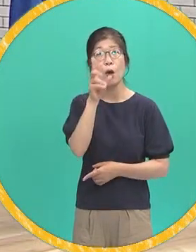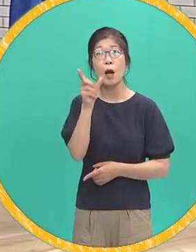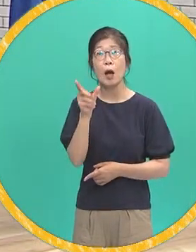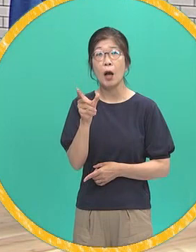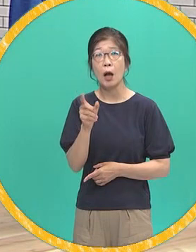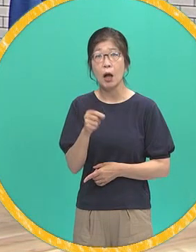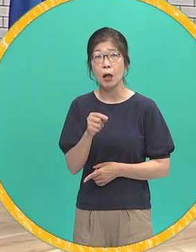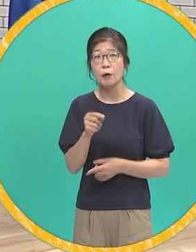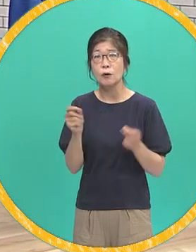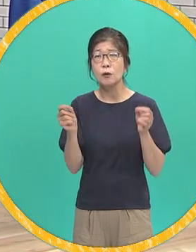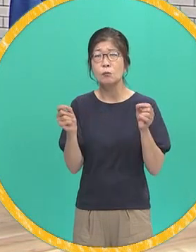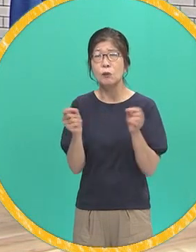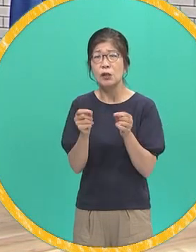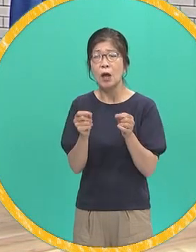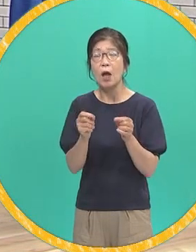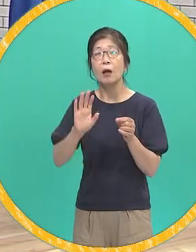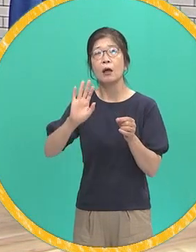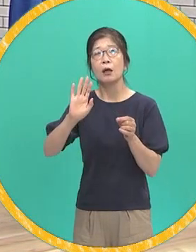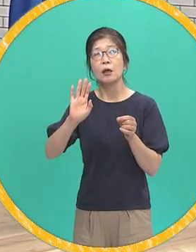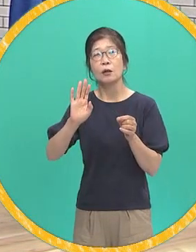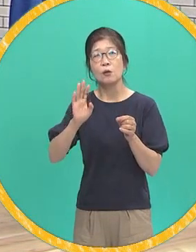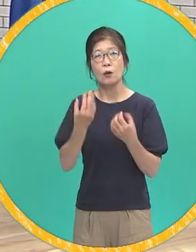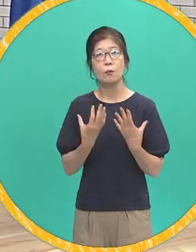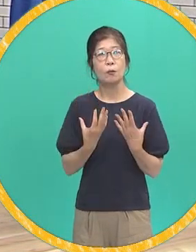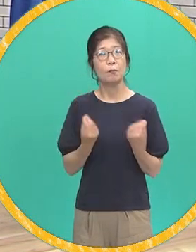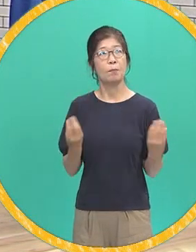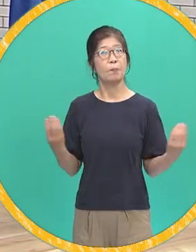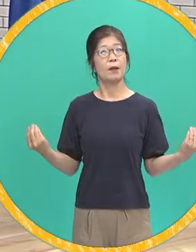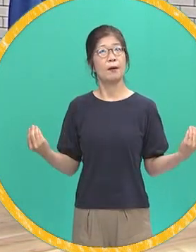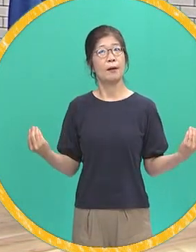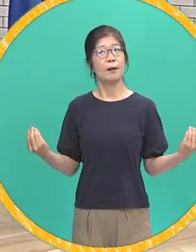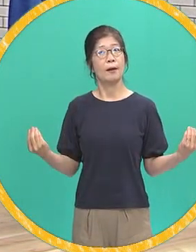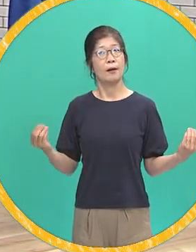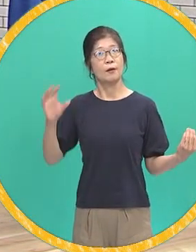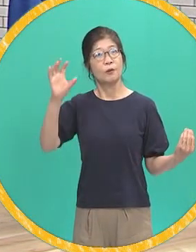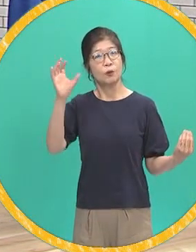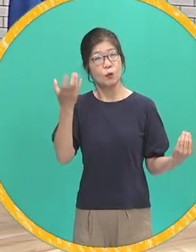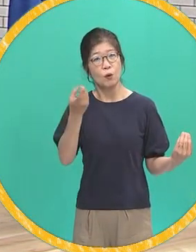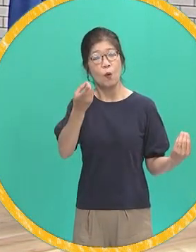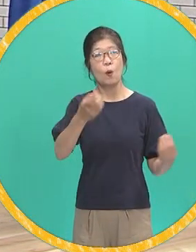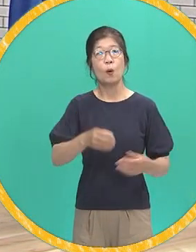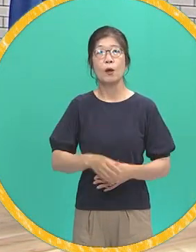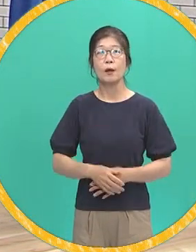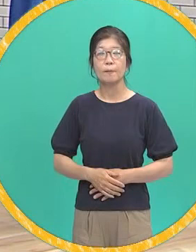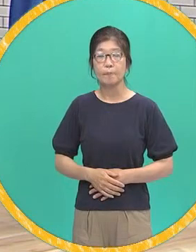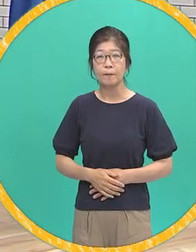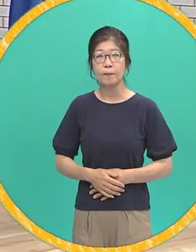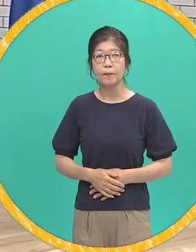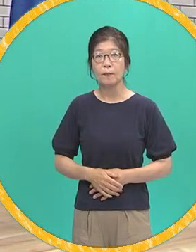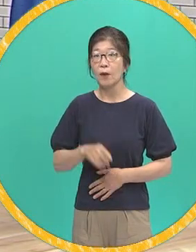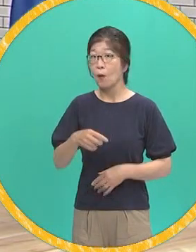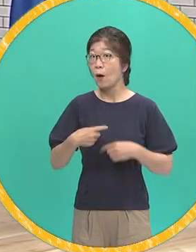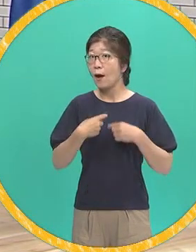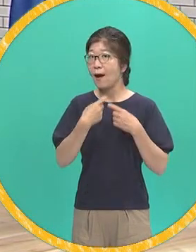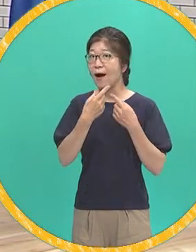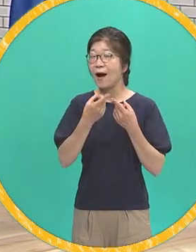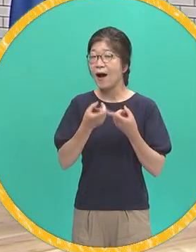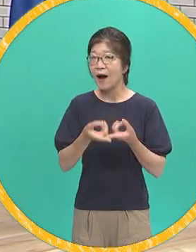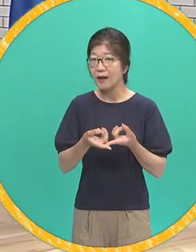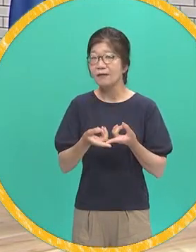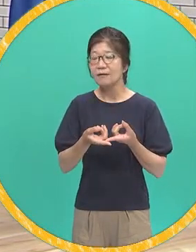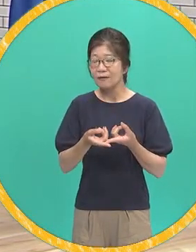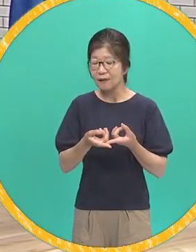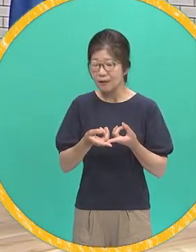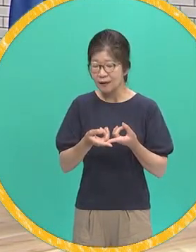この皆さんの揃い具合がすごいなと思うんですけれども実際カラーガードになってここはちょっと気をつけ